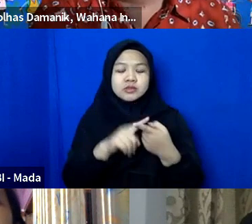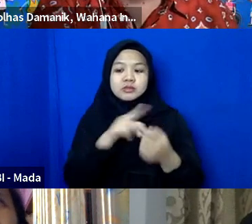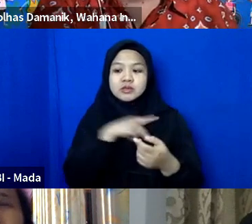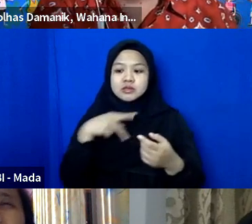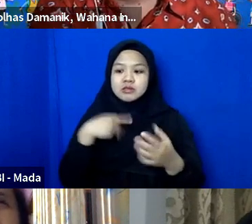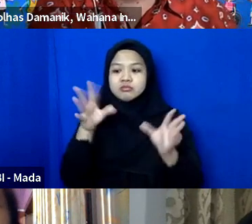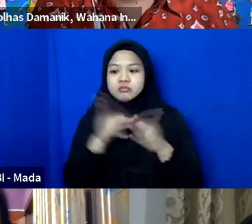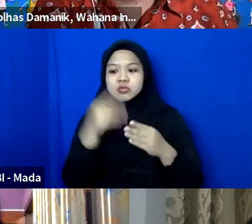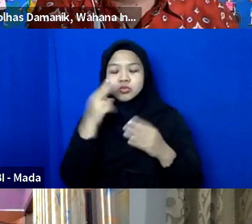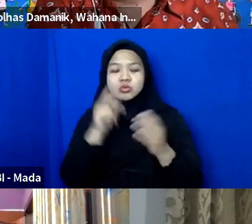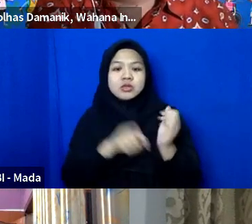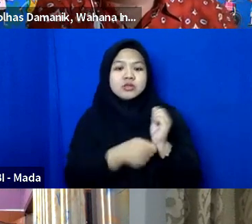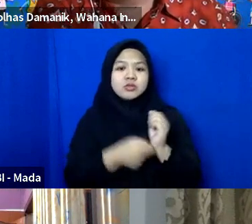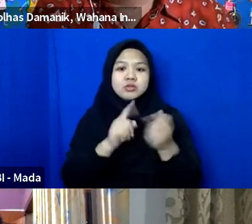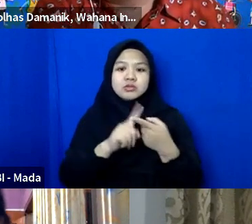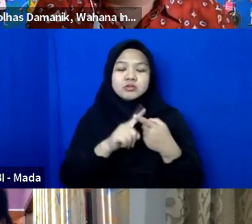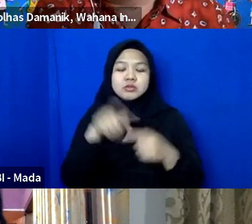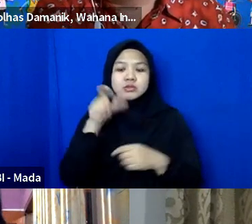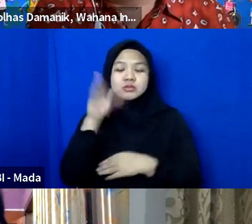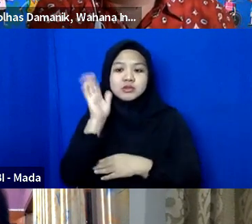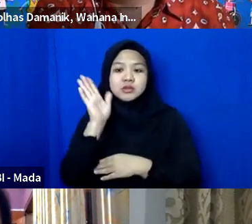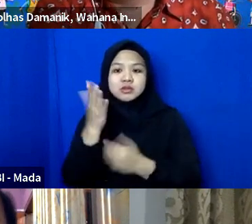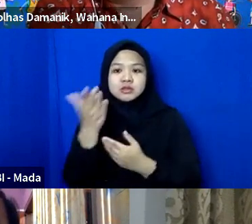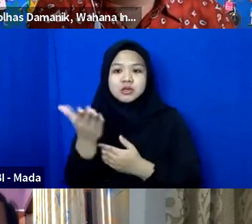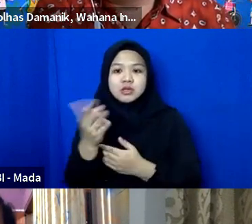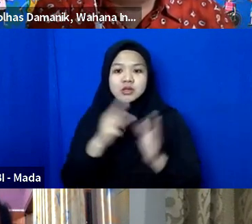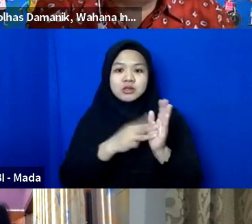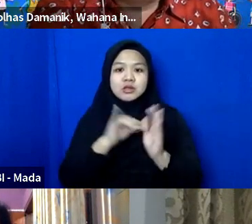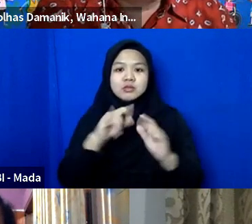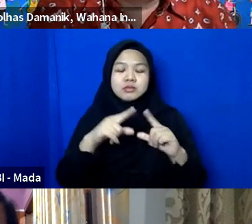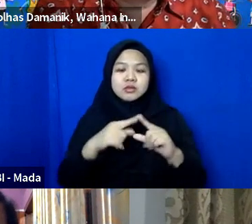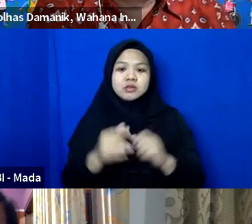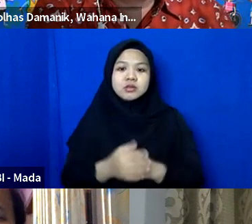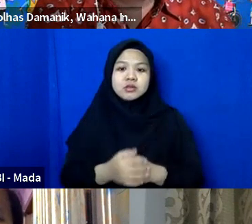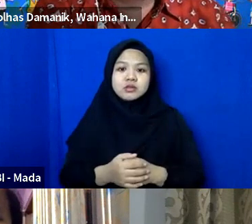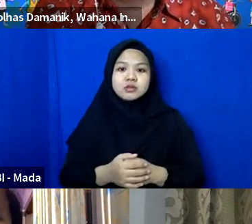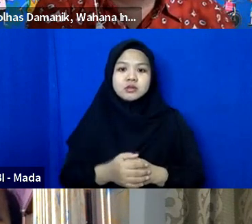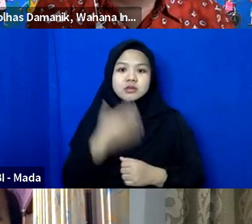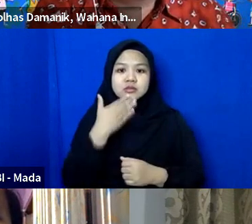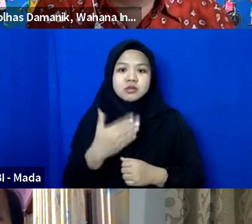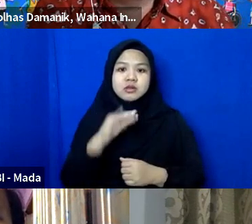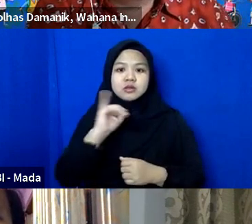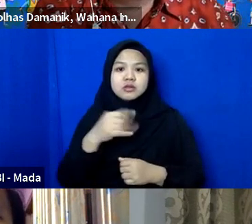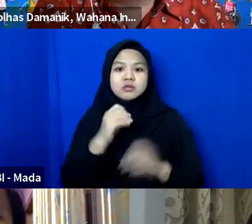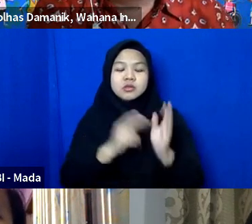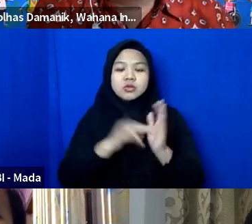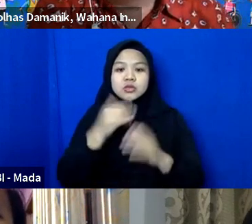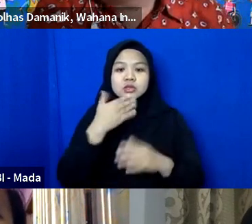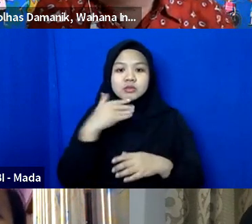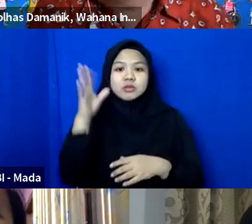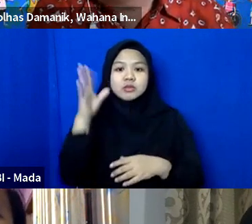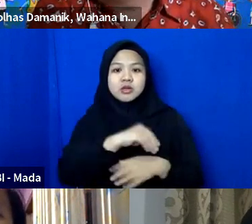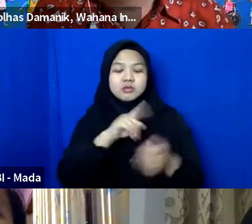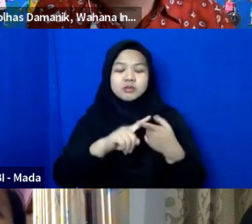panitia untuk direspon oleh teman-teman pembicara gerakan back bila ia terima kasih Mas Joni Selamat